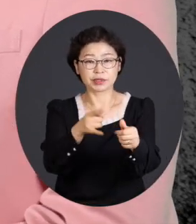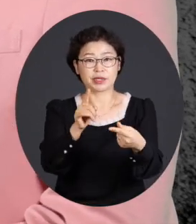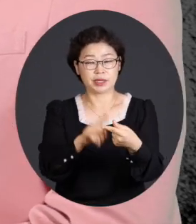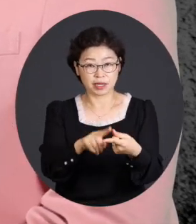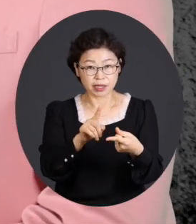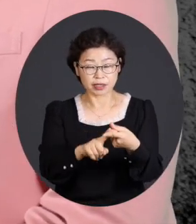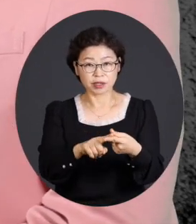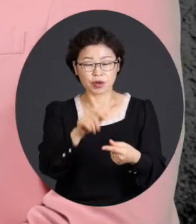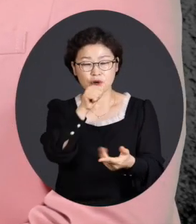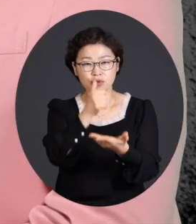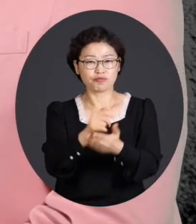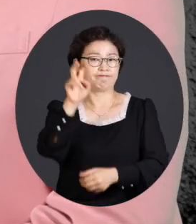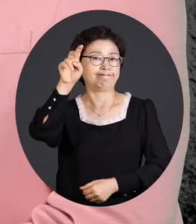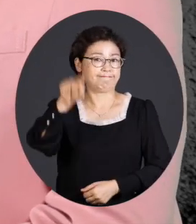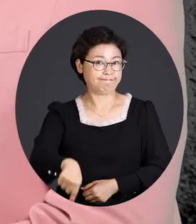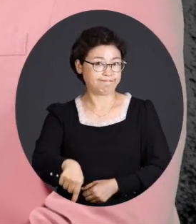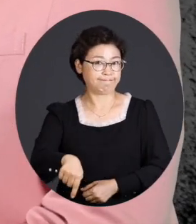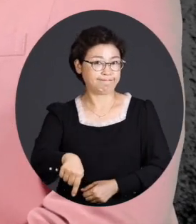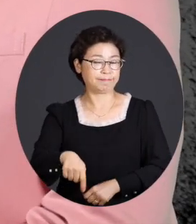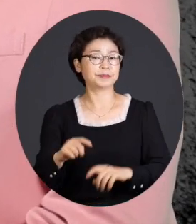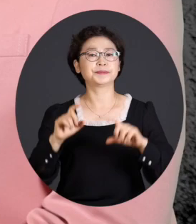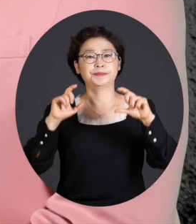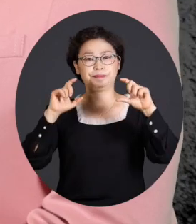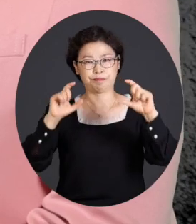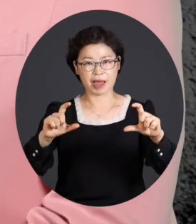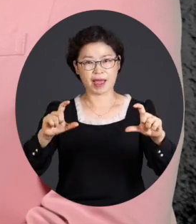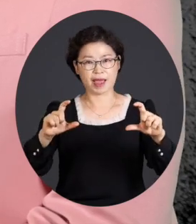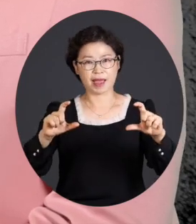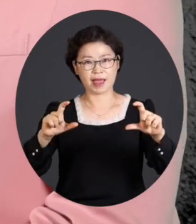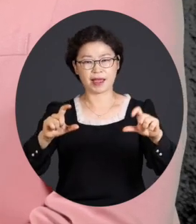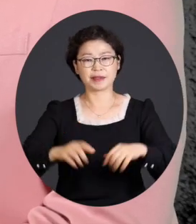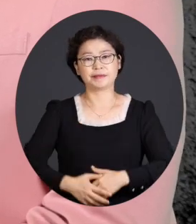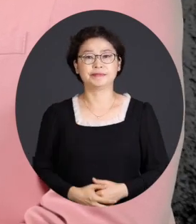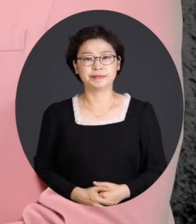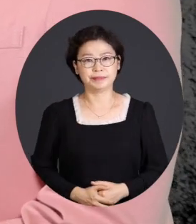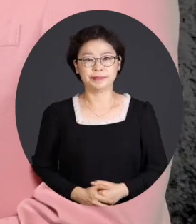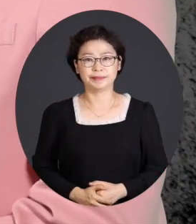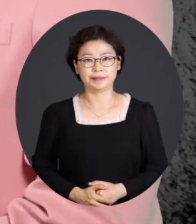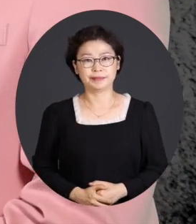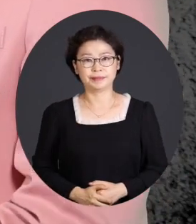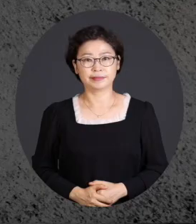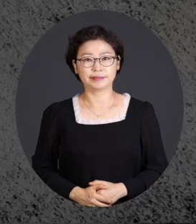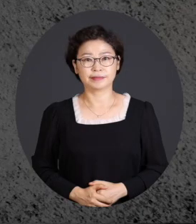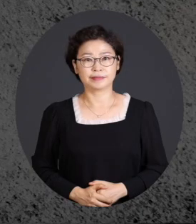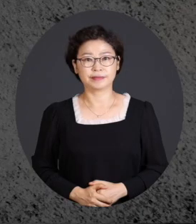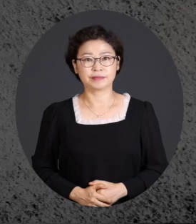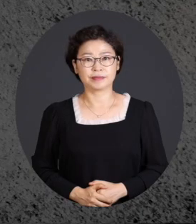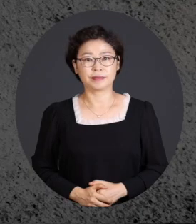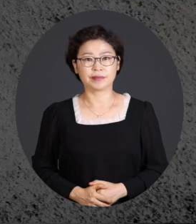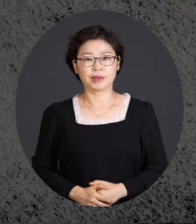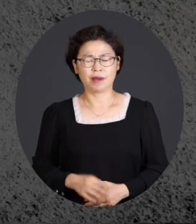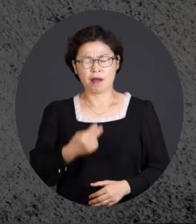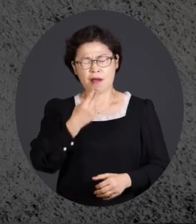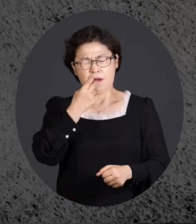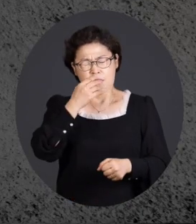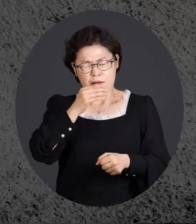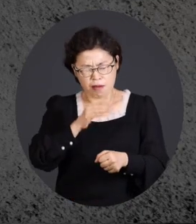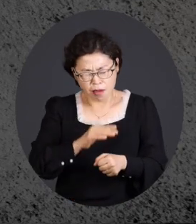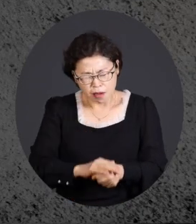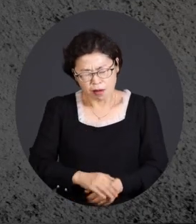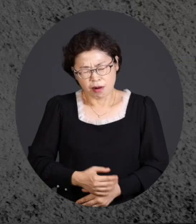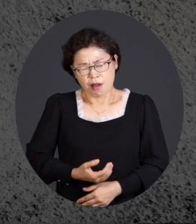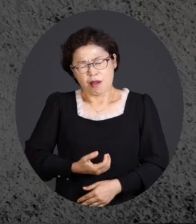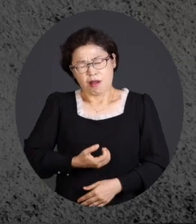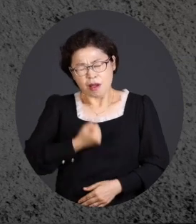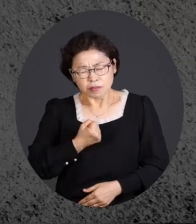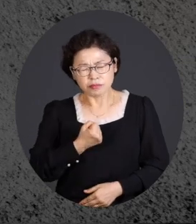무죄라는 판결을 내렸습니다. 하지만 이 억울함과 아픔을